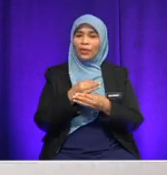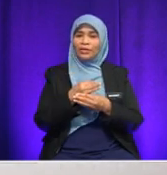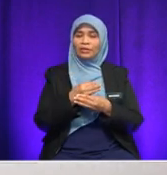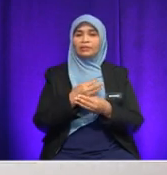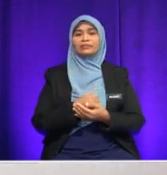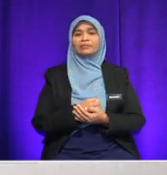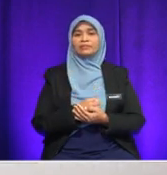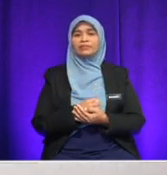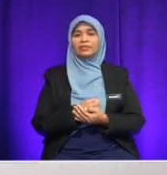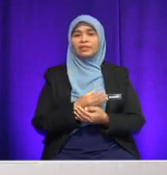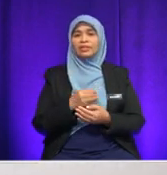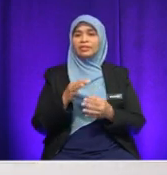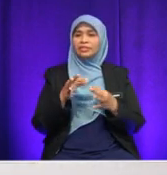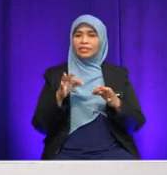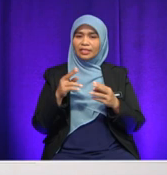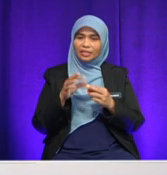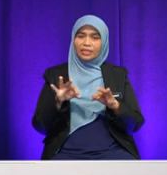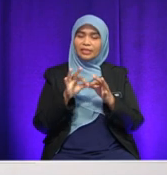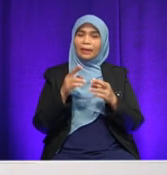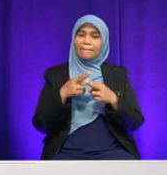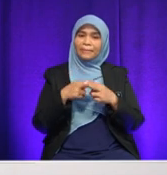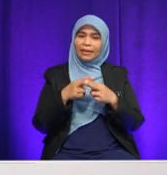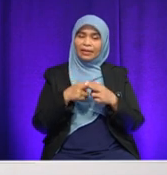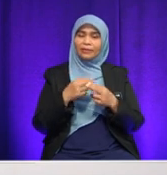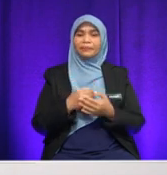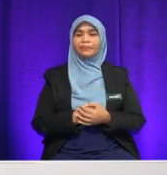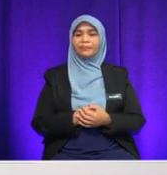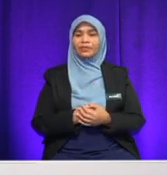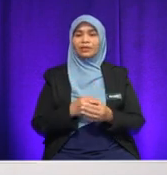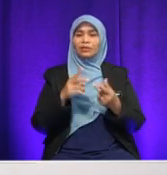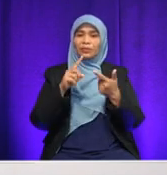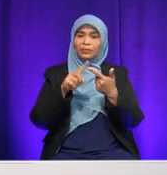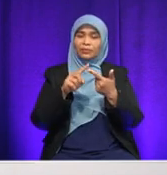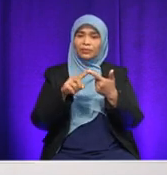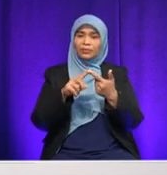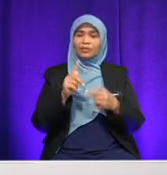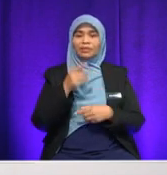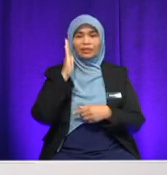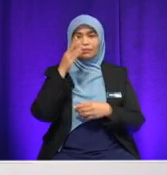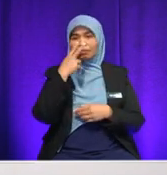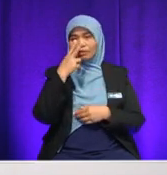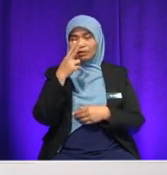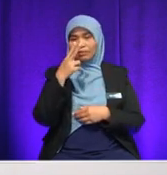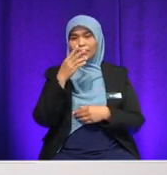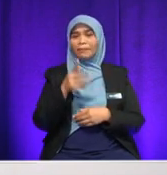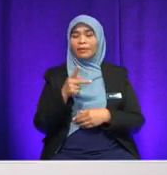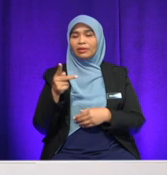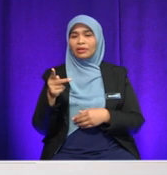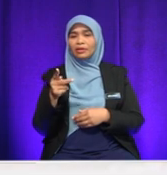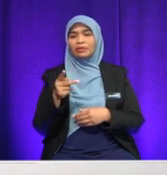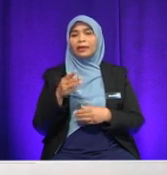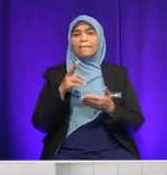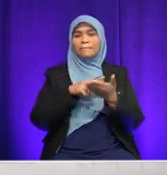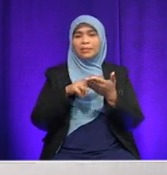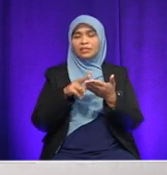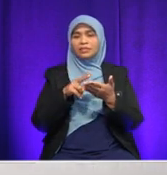kita fokuskan kepada cerpen. Okey, yang kedua ialah kita akan tengok pada aspek-aspeknya iaitu membaca, memahami